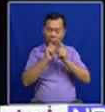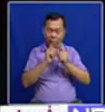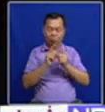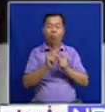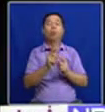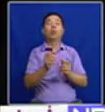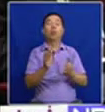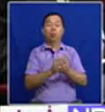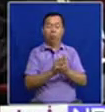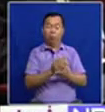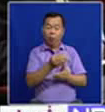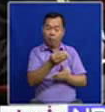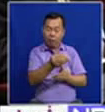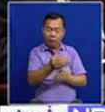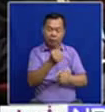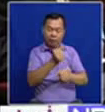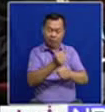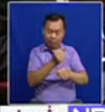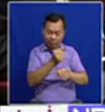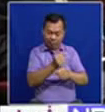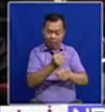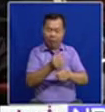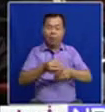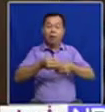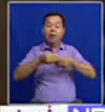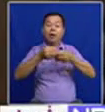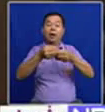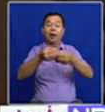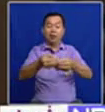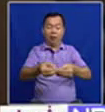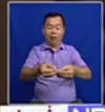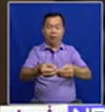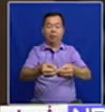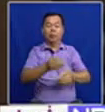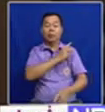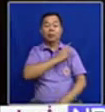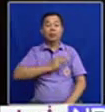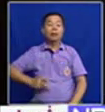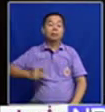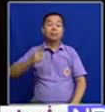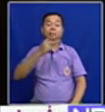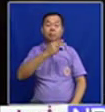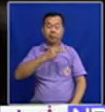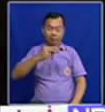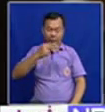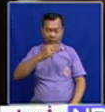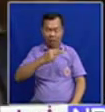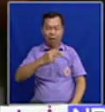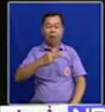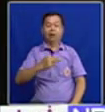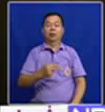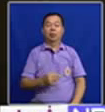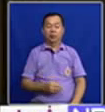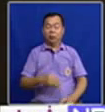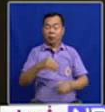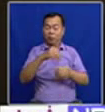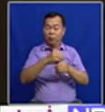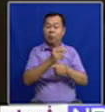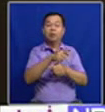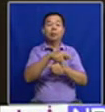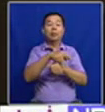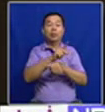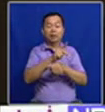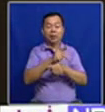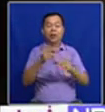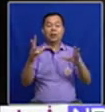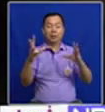อฟที่ได้ถวายงานแด่พระเจ้าหลานเธอพระองค์เจ้าพัชรกิติยาภาทั้งในช่วงที่ทรงดำรงตำแหน่งประธานการประชุม